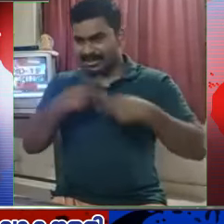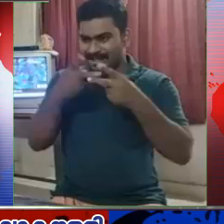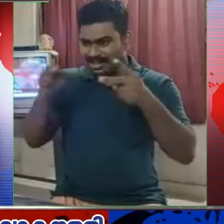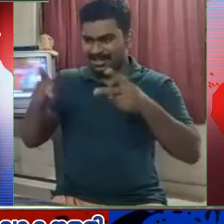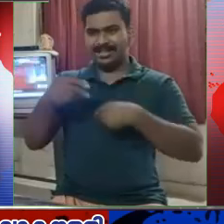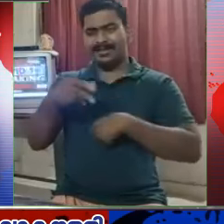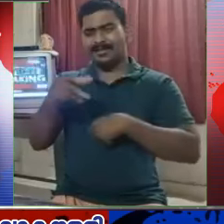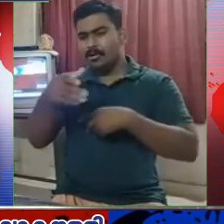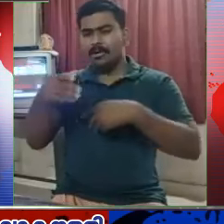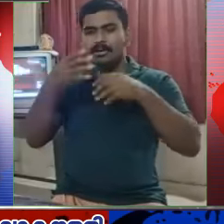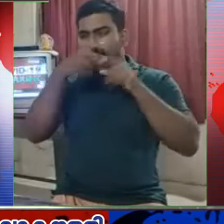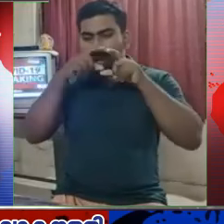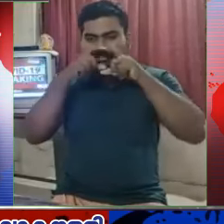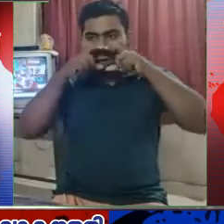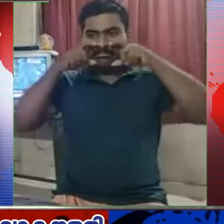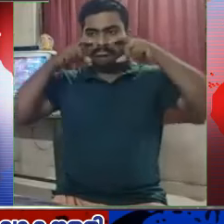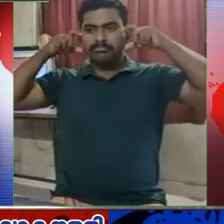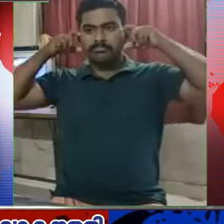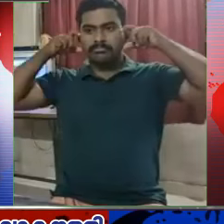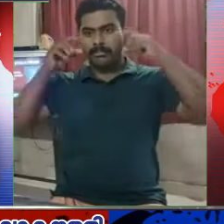സ്വീകരിക്കേണ്ട ഒരു നടപടിയായിട്ടാണ് കാണുന്നത്.